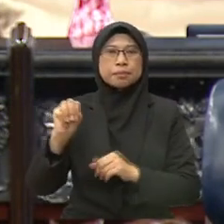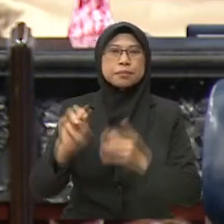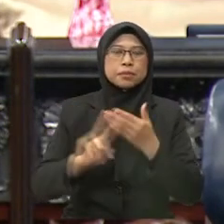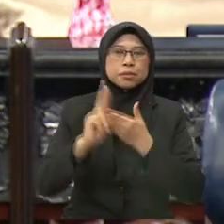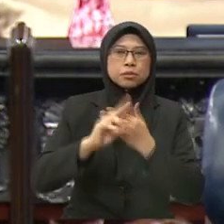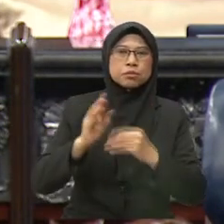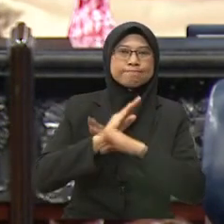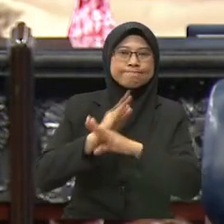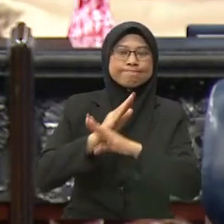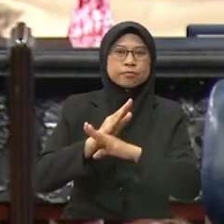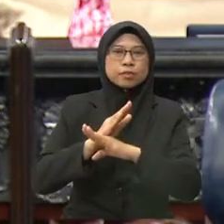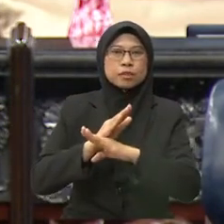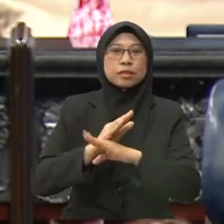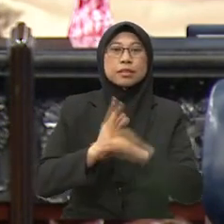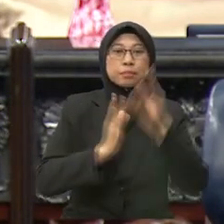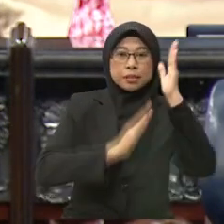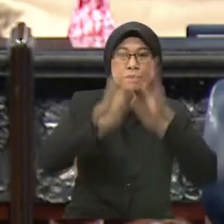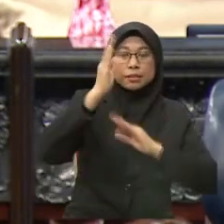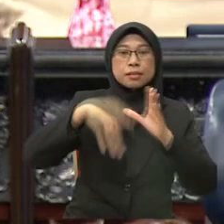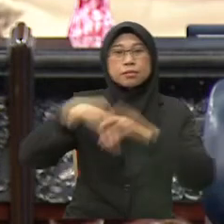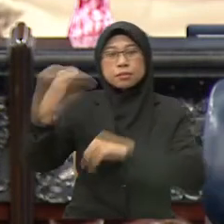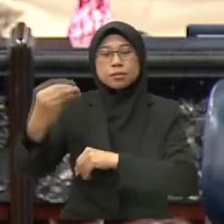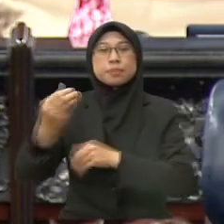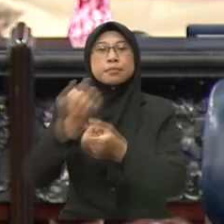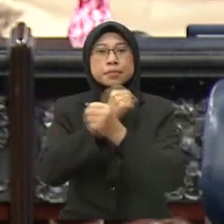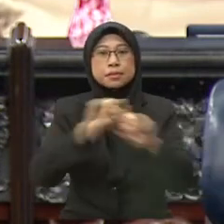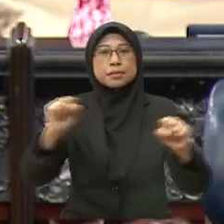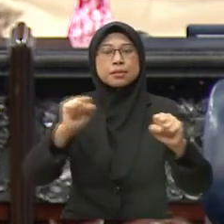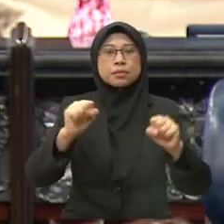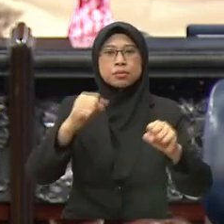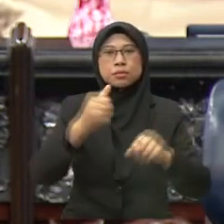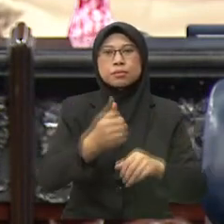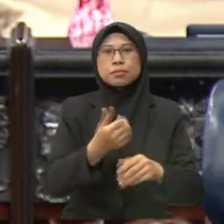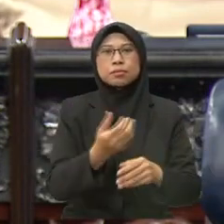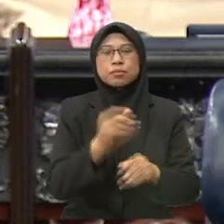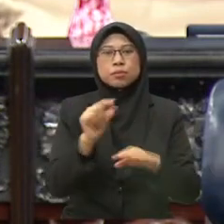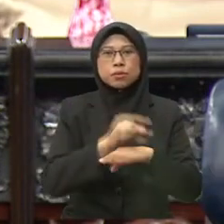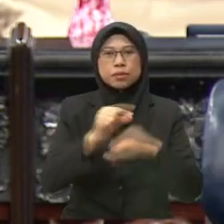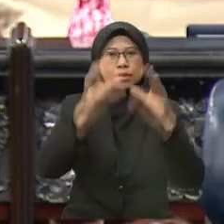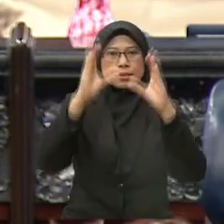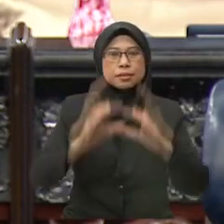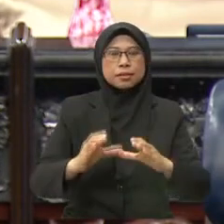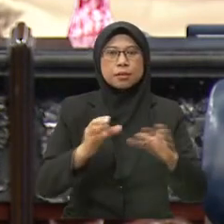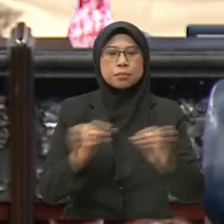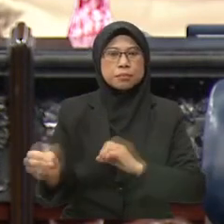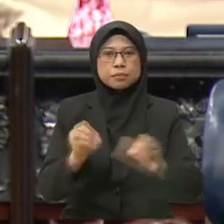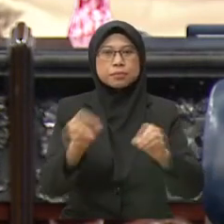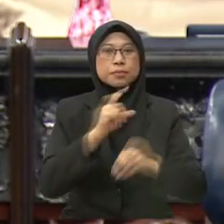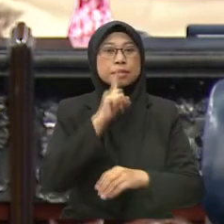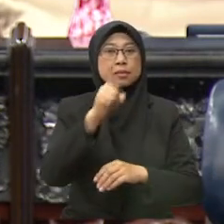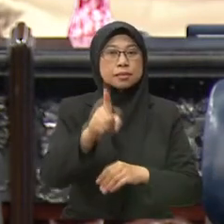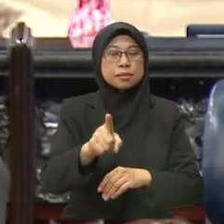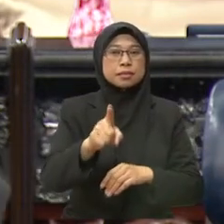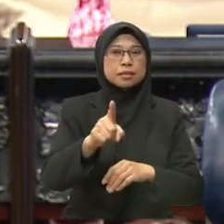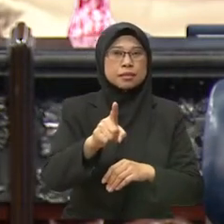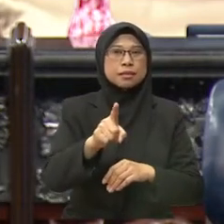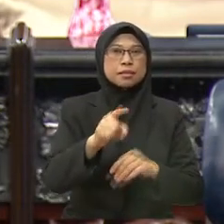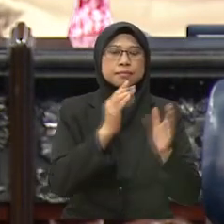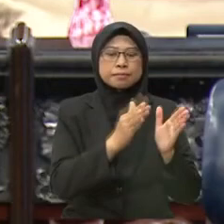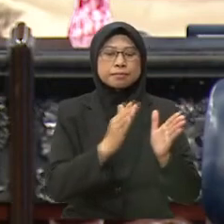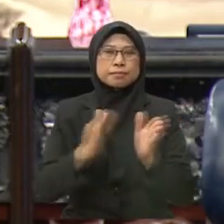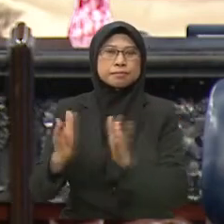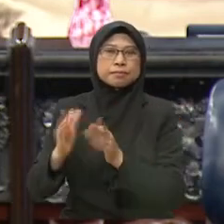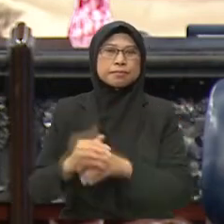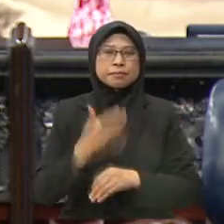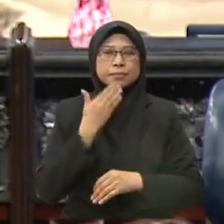domestik dan luaran serta bersedia untuk menggunakan instrumen dasar operasinya bagi memastikan keadaan pasaran yang teratur